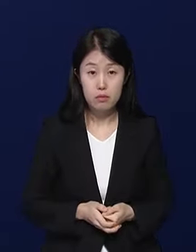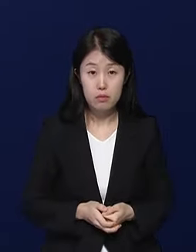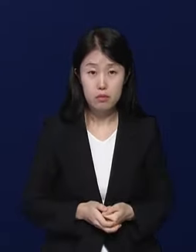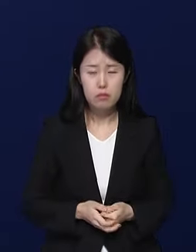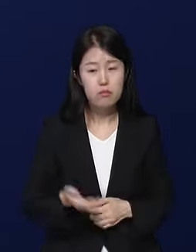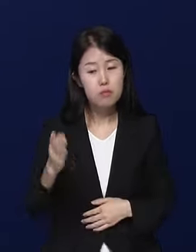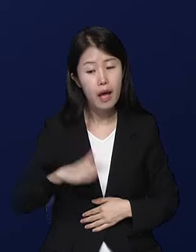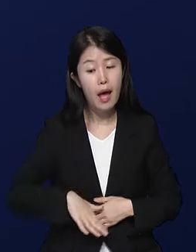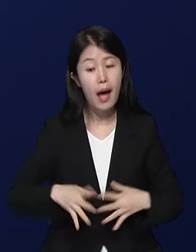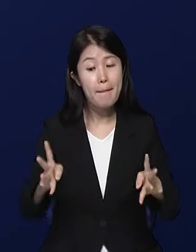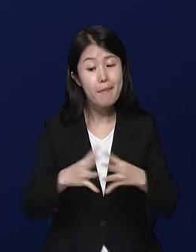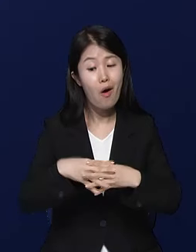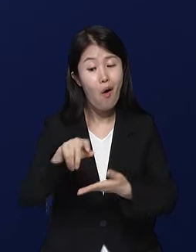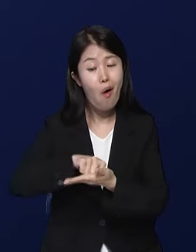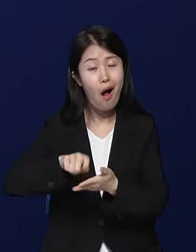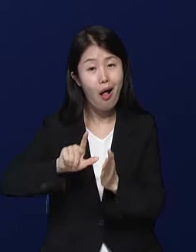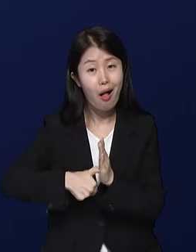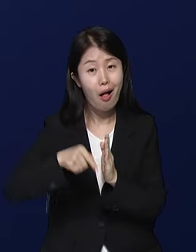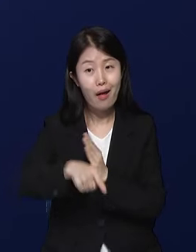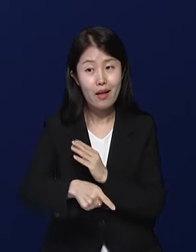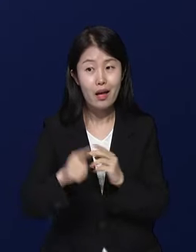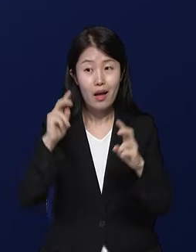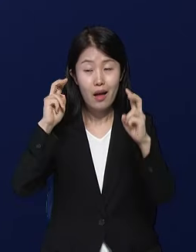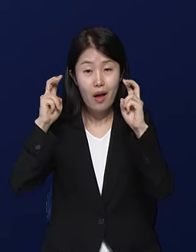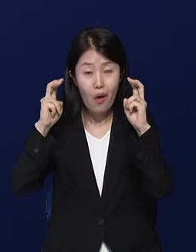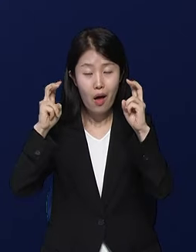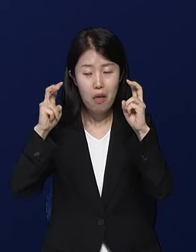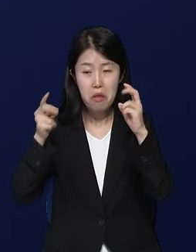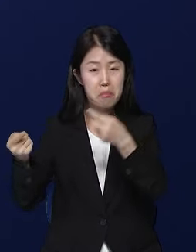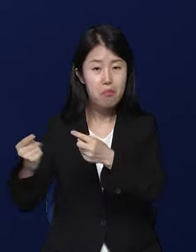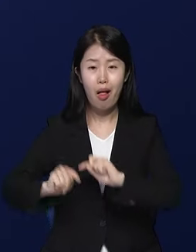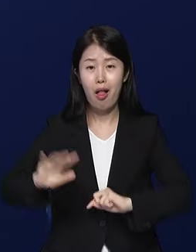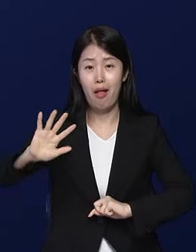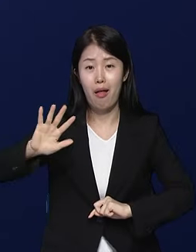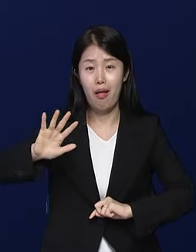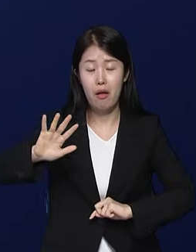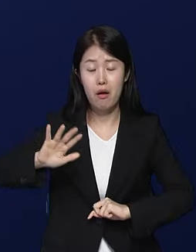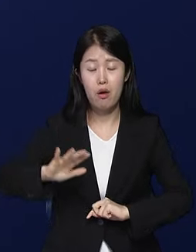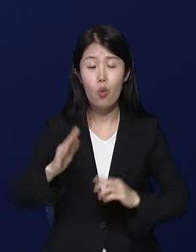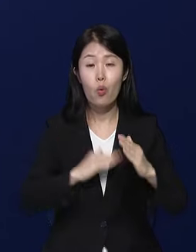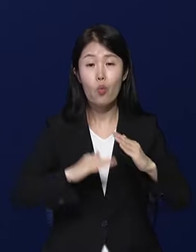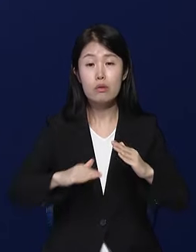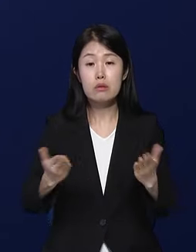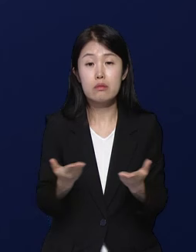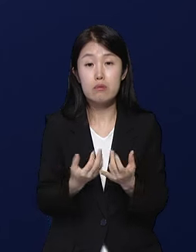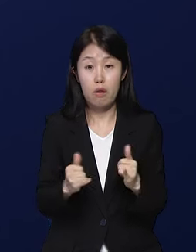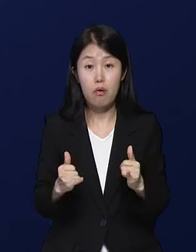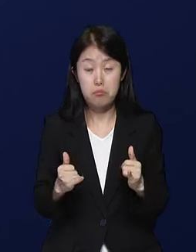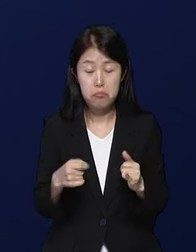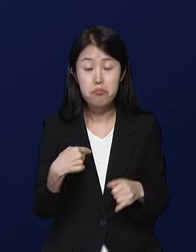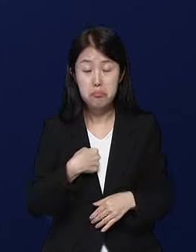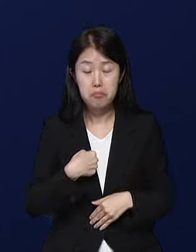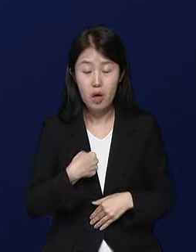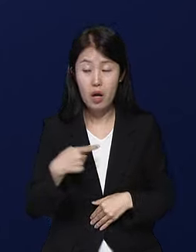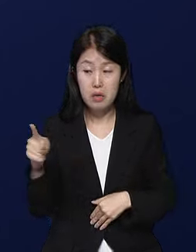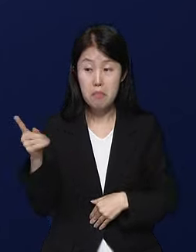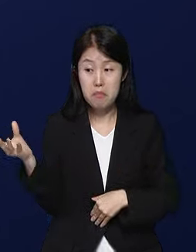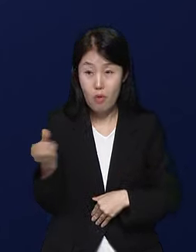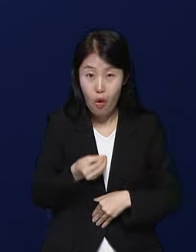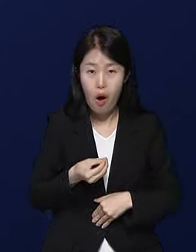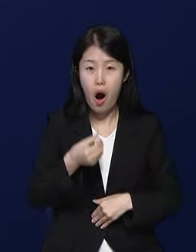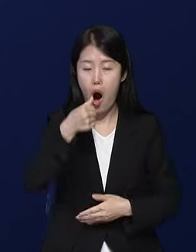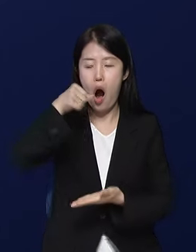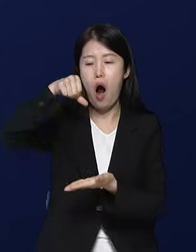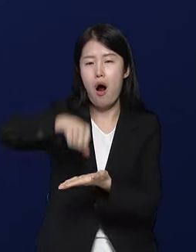측은 참석하지 않았고 담양군 투자유치과 직원이 건설회사의 도장을 보여주며 군청 내에서 건설회사 시행사